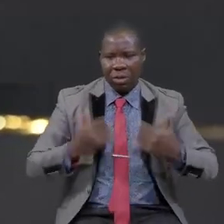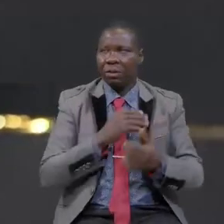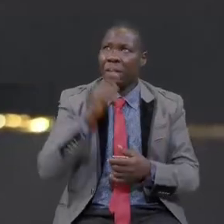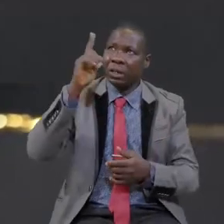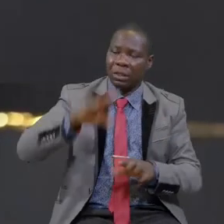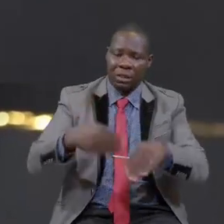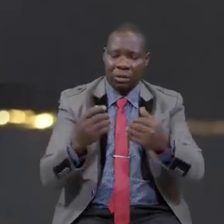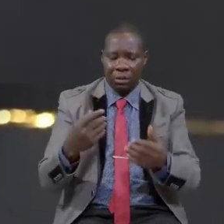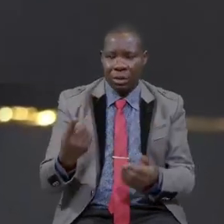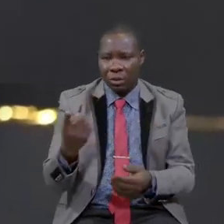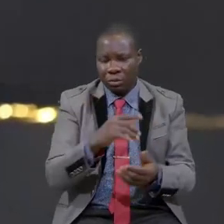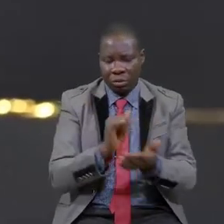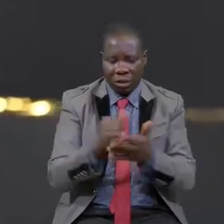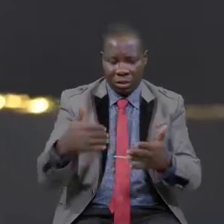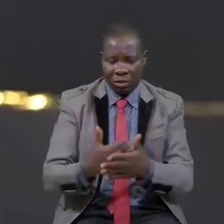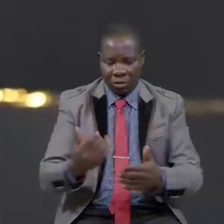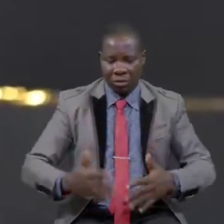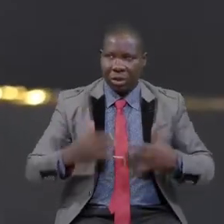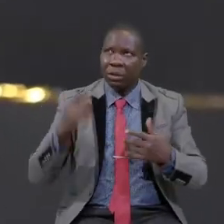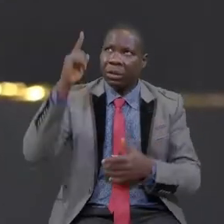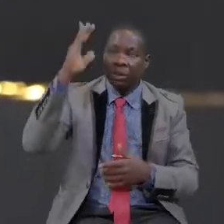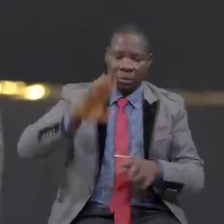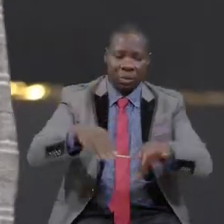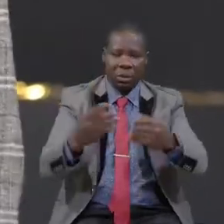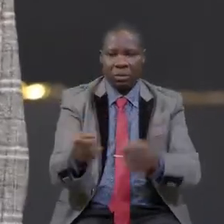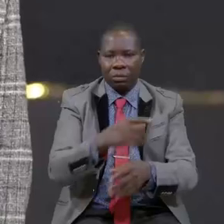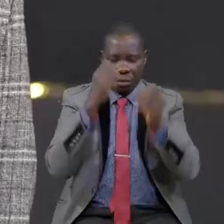vie, il te donnera la puissance.